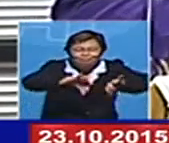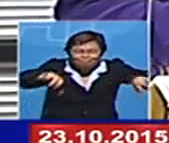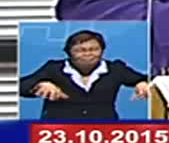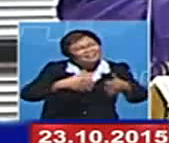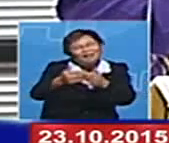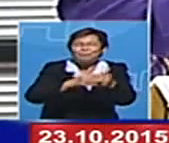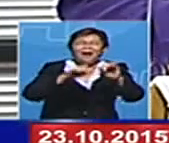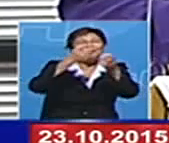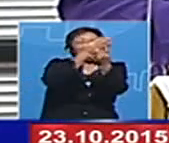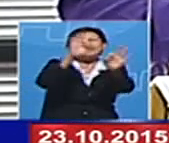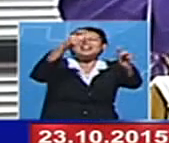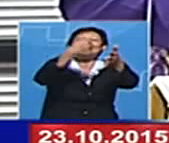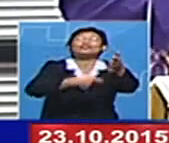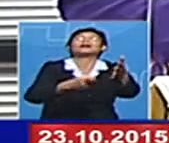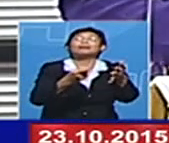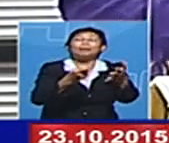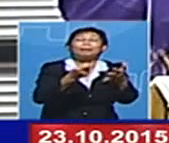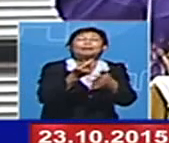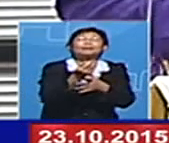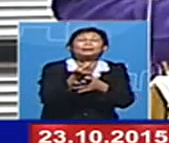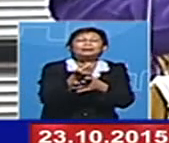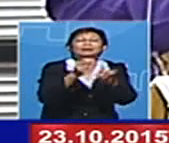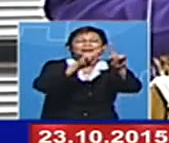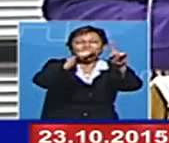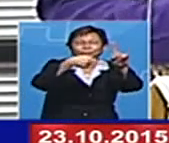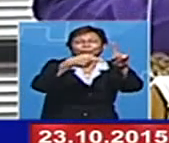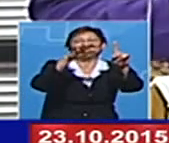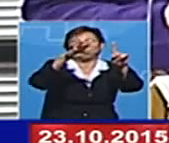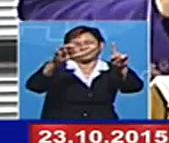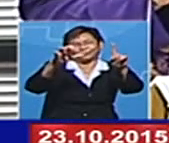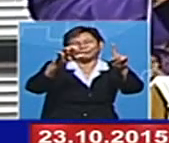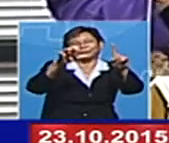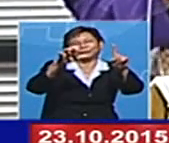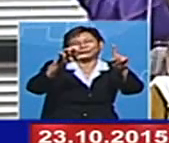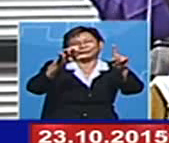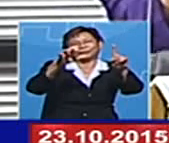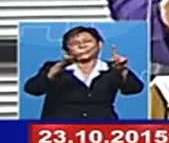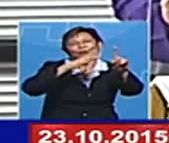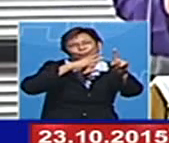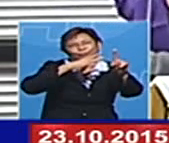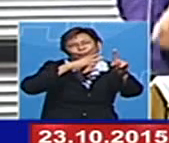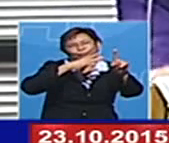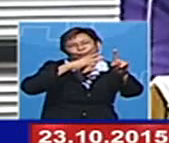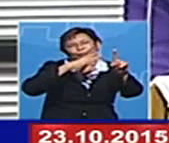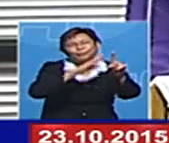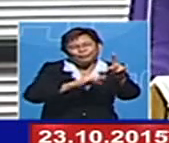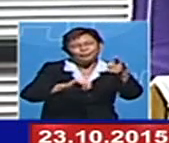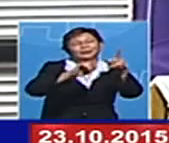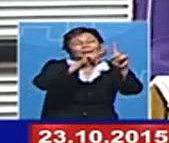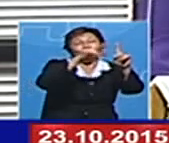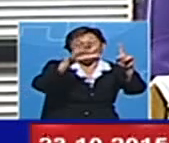pelepasan Cukai terkumpul sebanyak r500 untuk untuk ibu